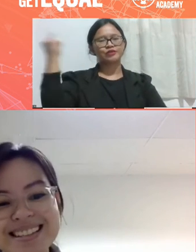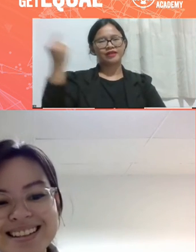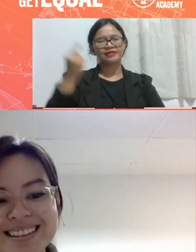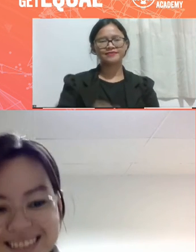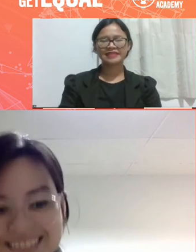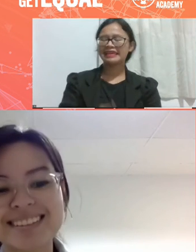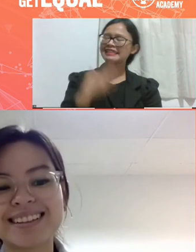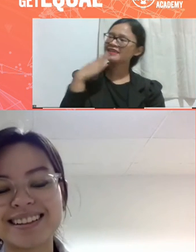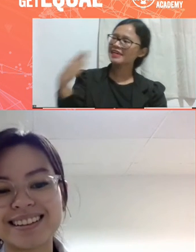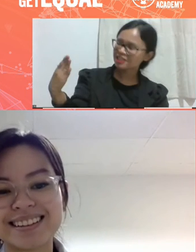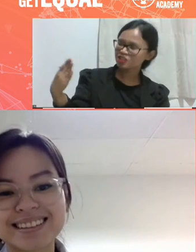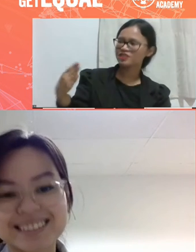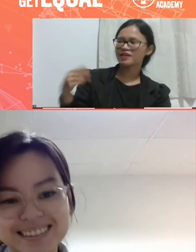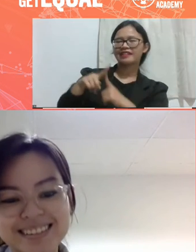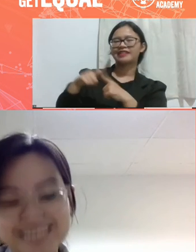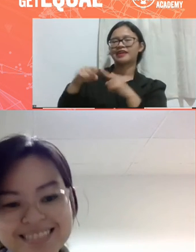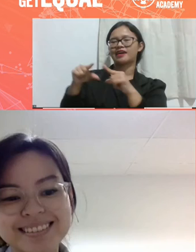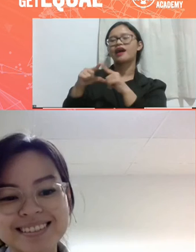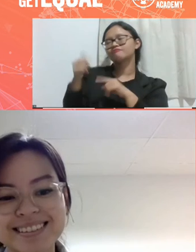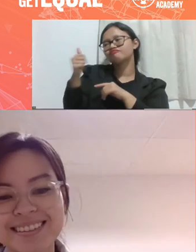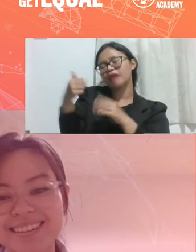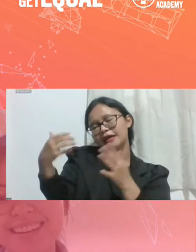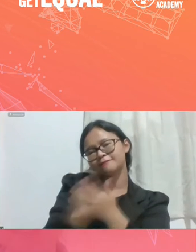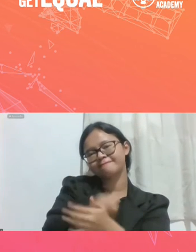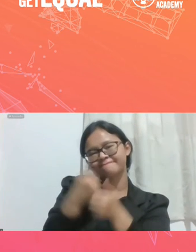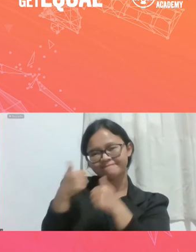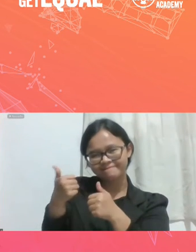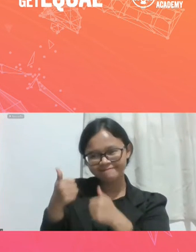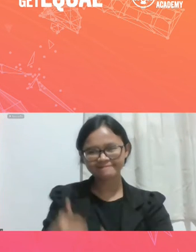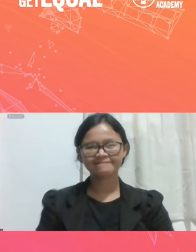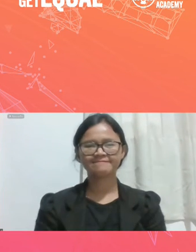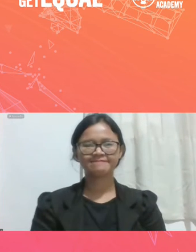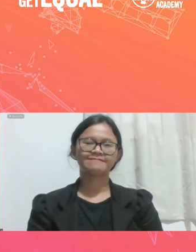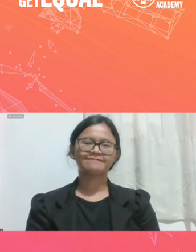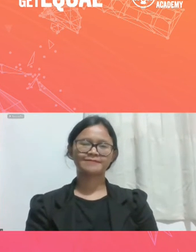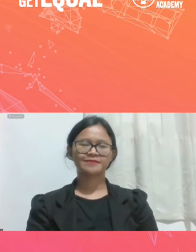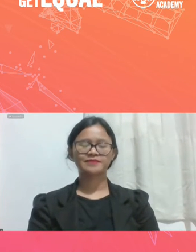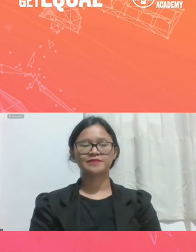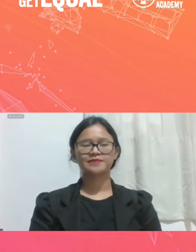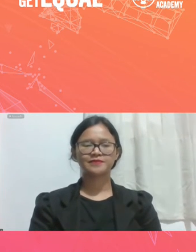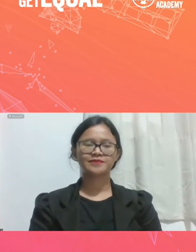kasih Kak Tika sudah meluangkan waktu dan berbagi bersama kami. Terima kasih ya Kak Tika sore hari ini.